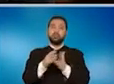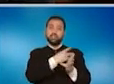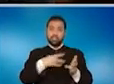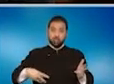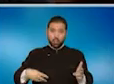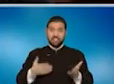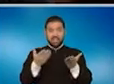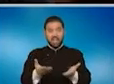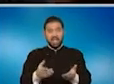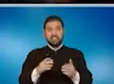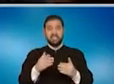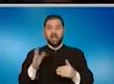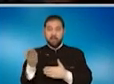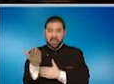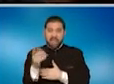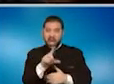atunci,